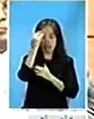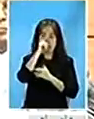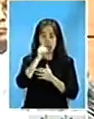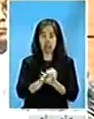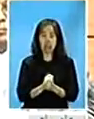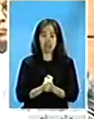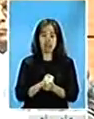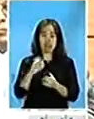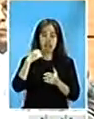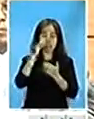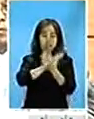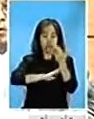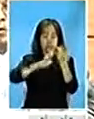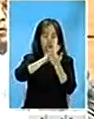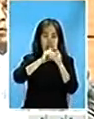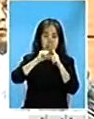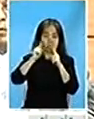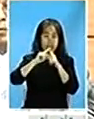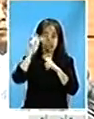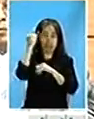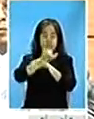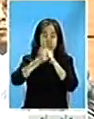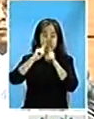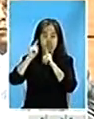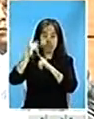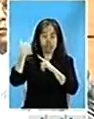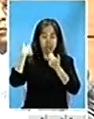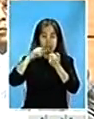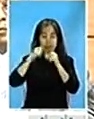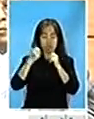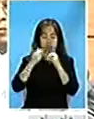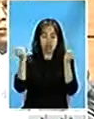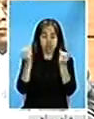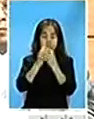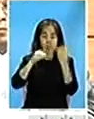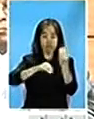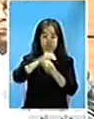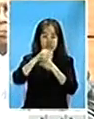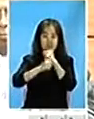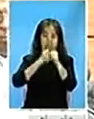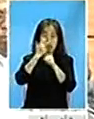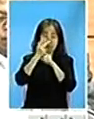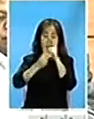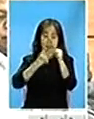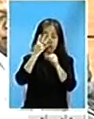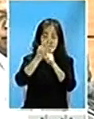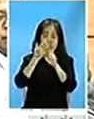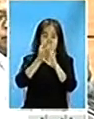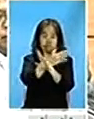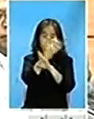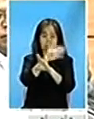ะทุกประเทศทั่วโลกได้ประสบปัญหาทางเศรษฐกิจตลอดช่วง 3-4 ปีที่ผ่านมาจึงมีความจำเป็นที่ทุกรัฐบ